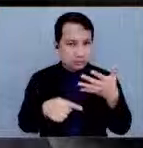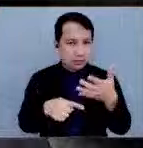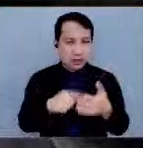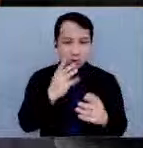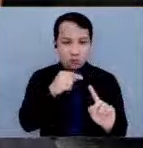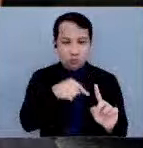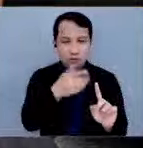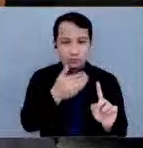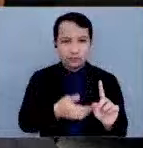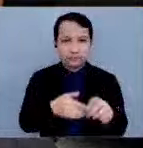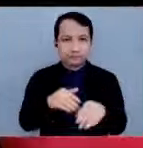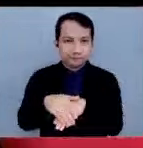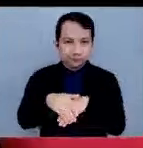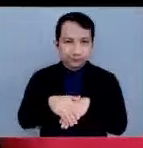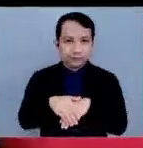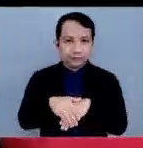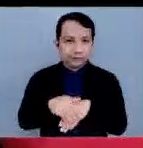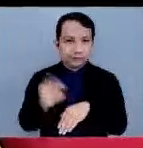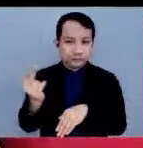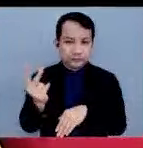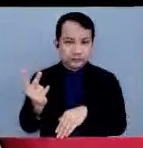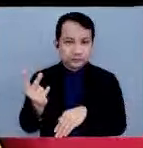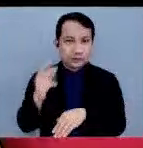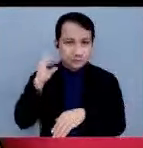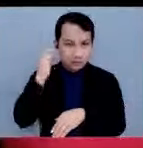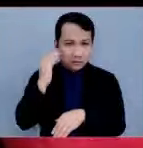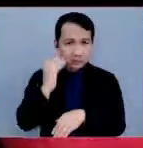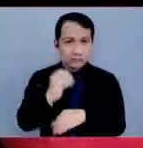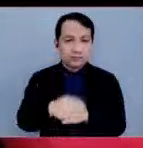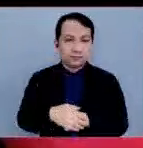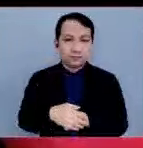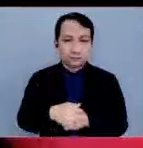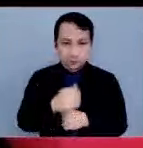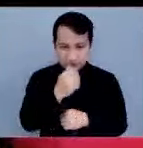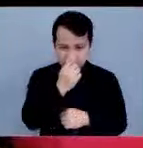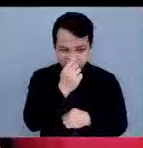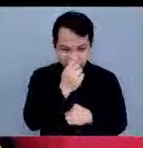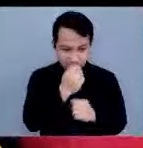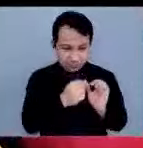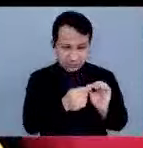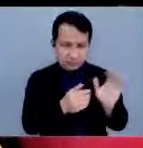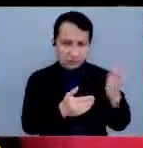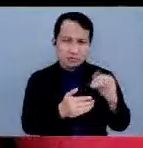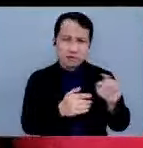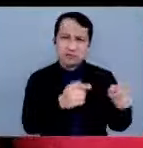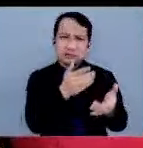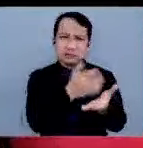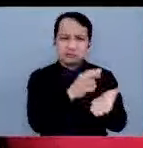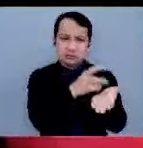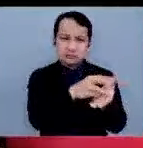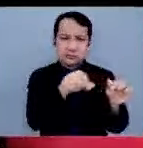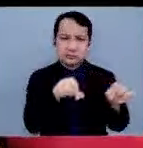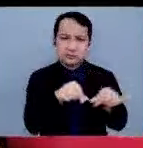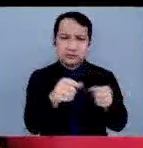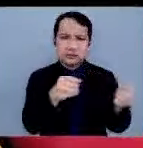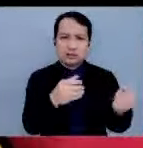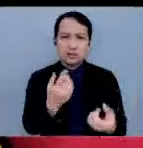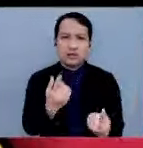namang magsalita sa media ang magpinsan. Sir, ano pong ginagawa niyo doon sa area nung ano nagkaroon operation?